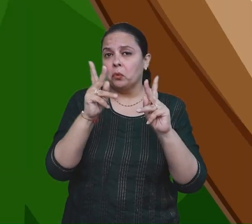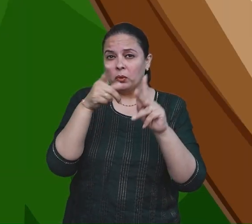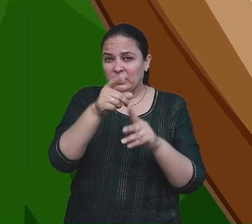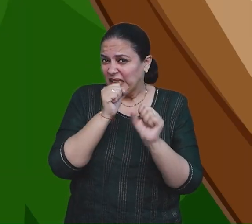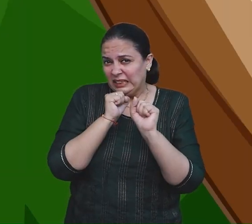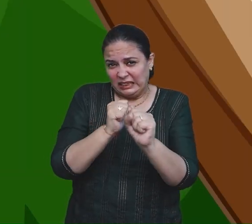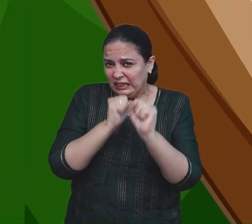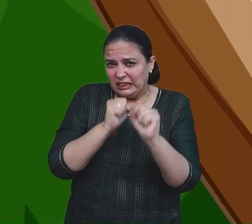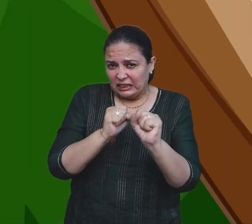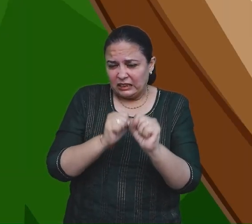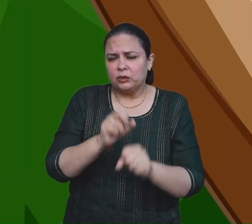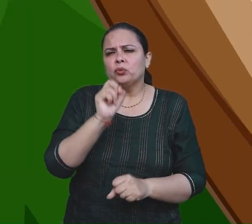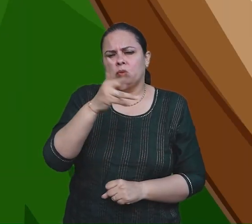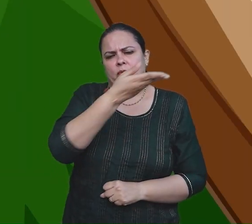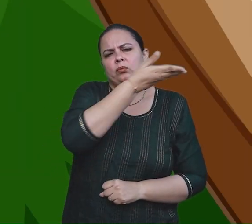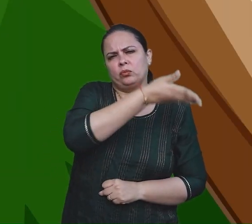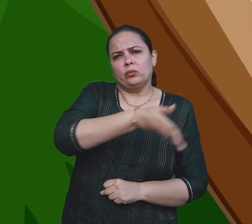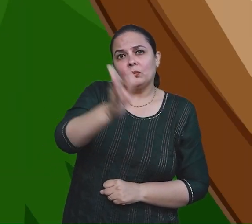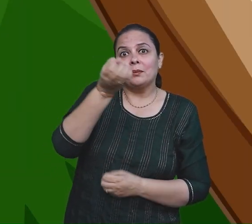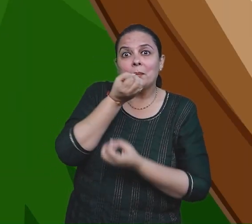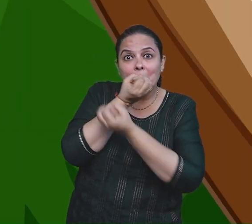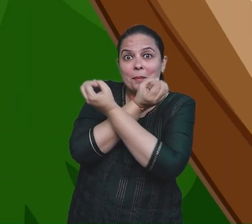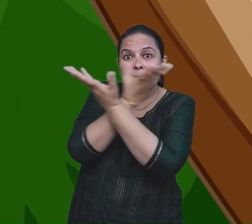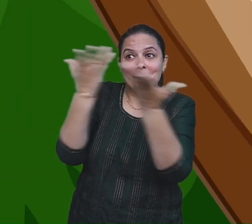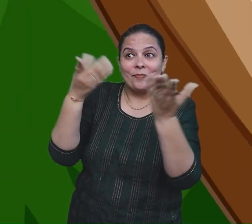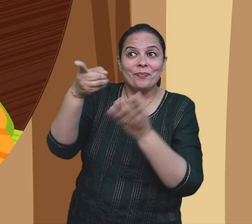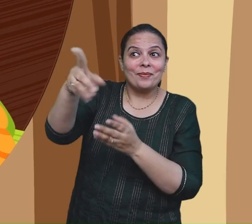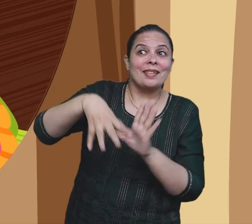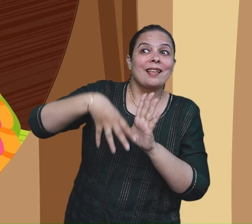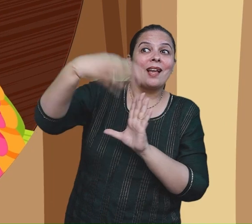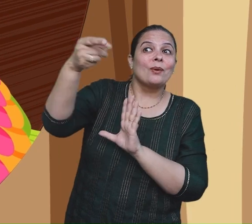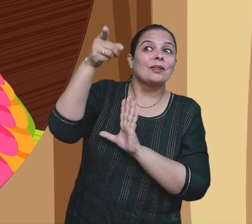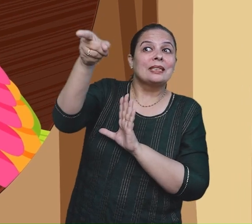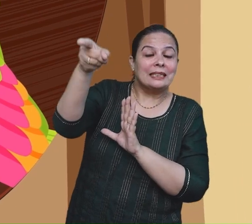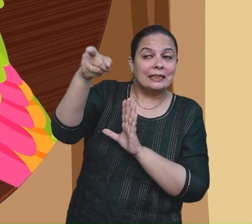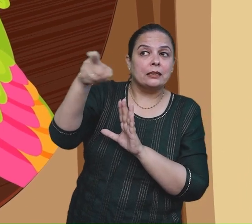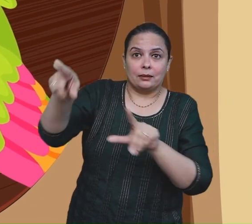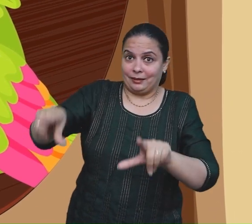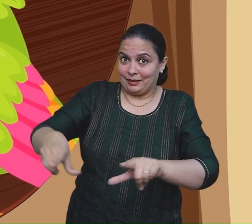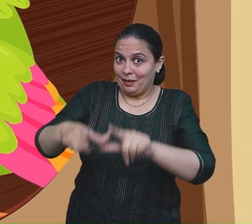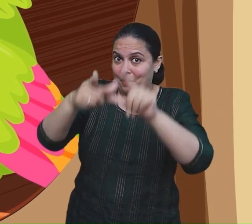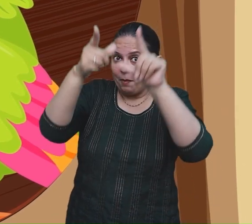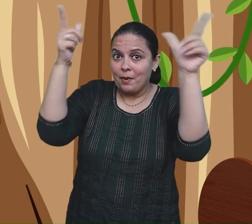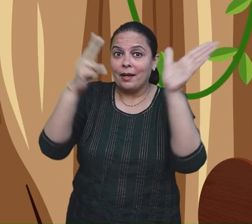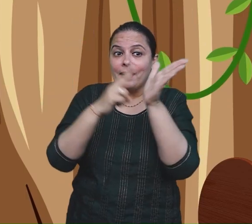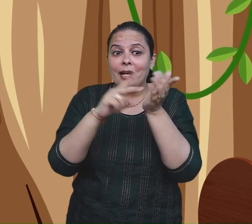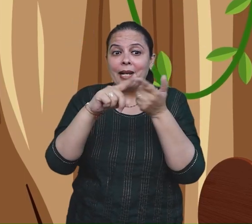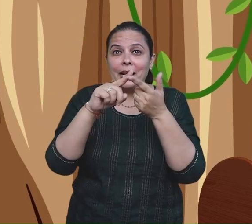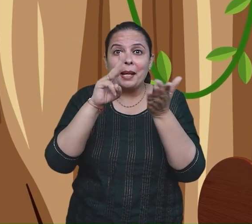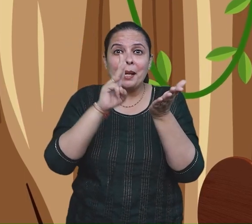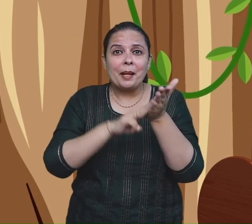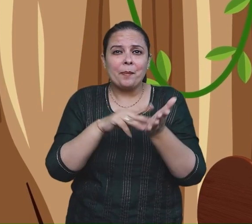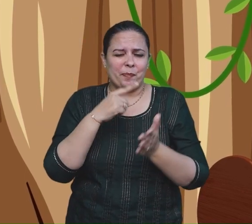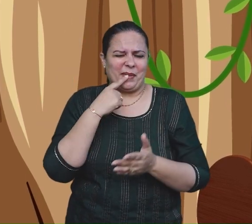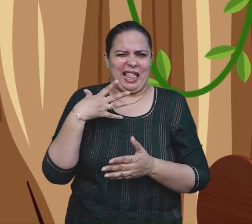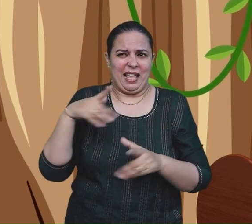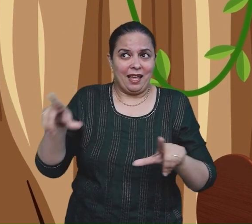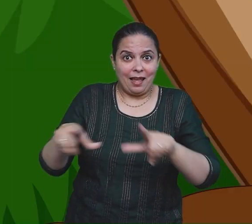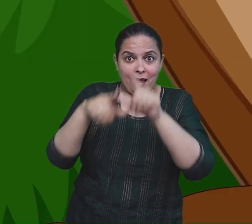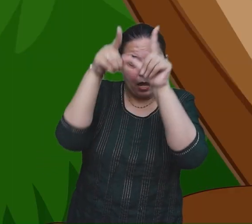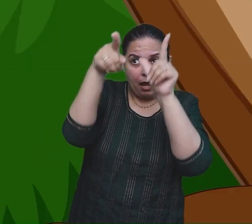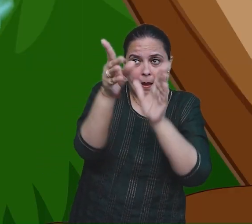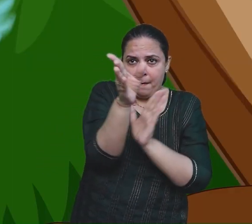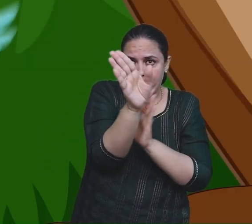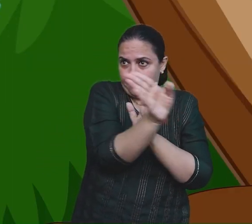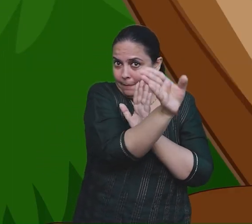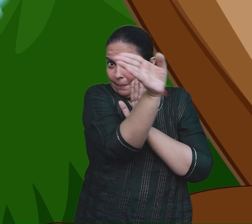जाओ सामने वाले बगीचे में जो नीम का पेड़ है वहाँ से दाईं ओर मुड़ जाना और सीधा उड़ते जाना